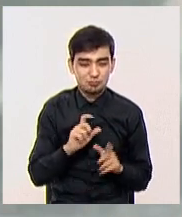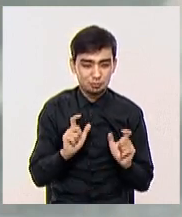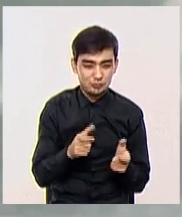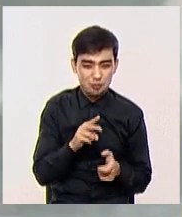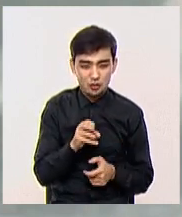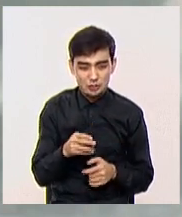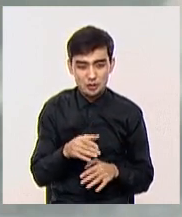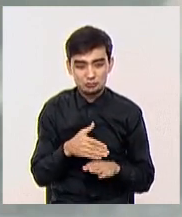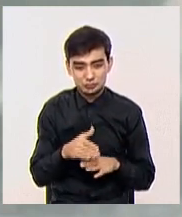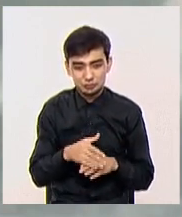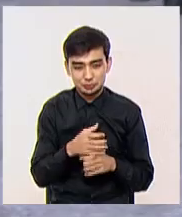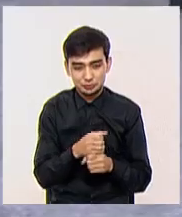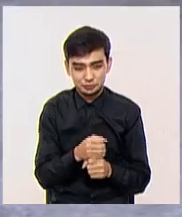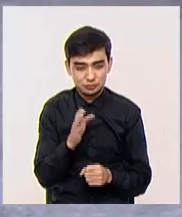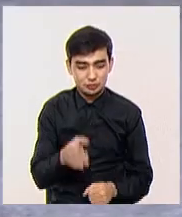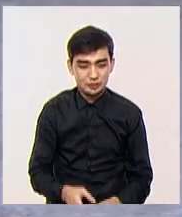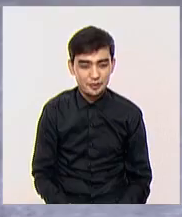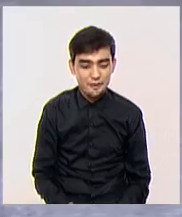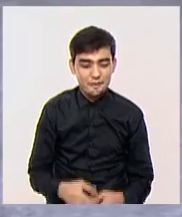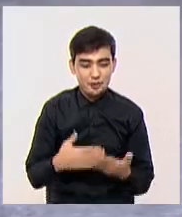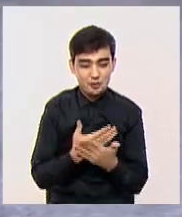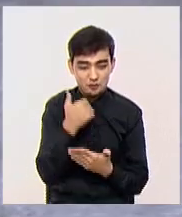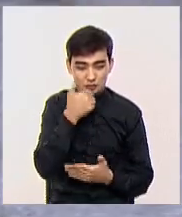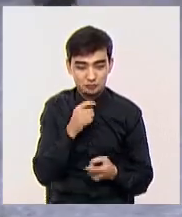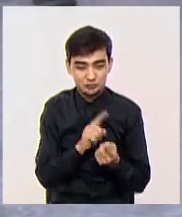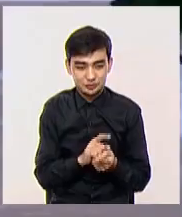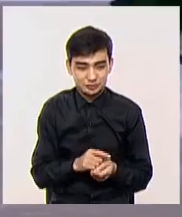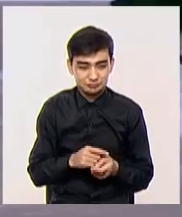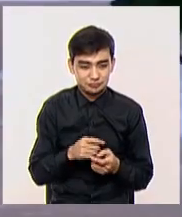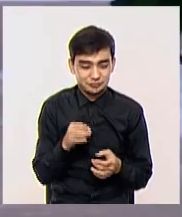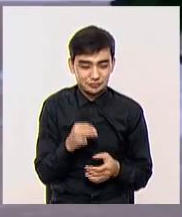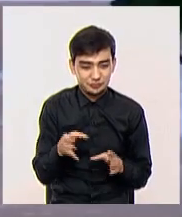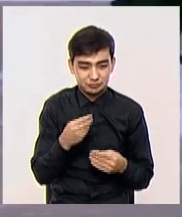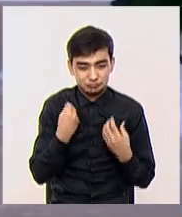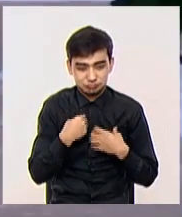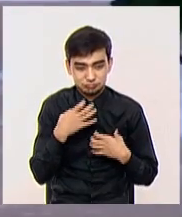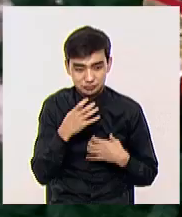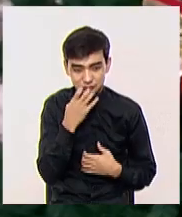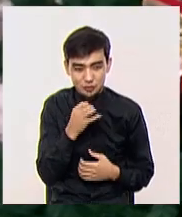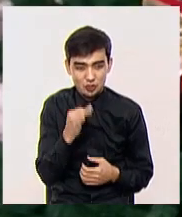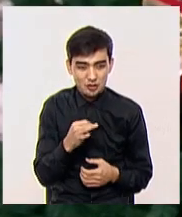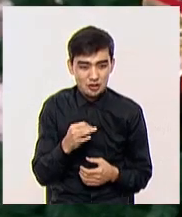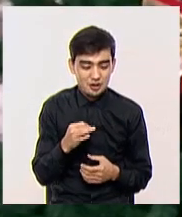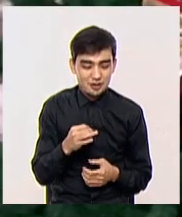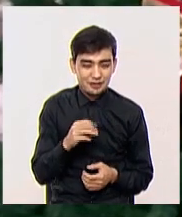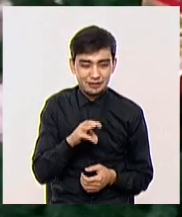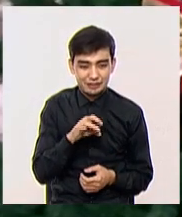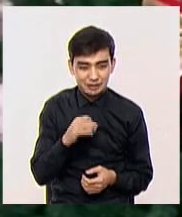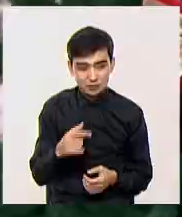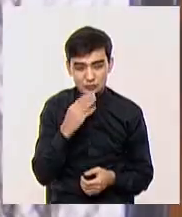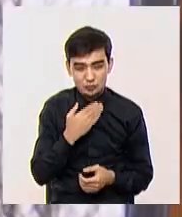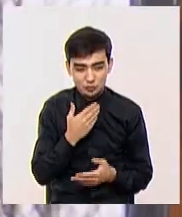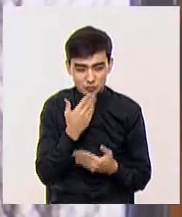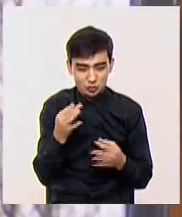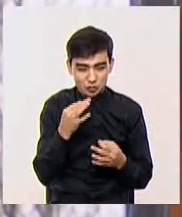потихоньку отходить на второй план. Встречать Новый год советуют в одежде сдержанных тонов, ведь тигр не любит вычурности. На стол желательно поставить